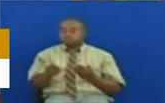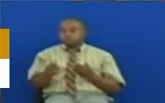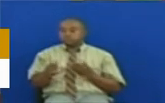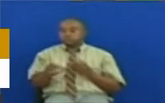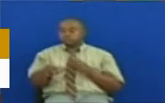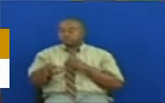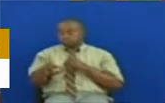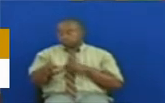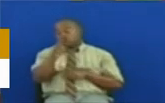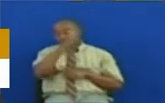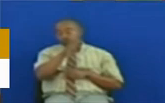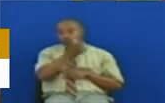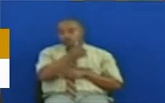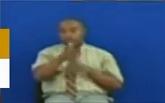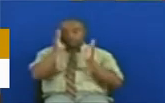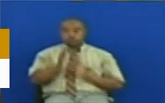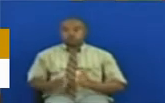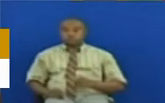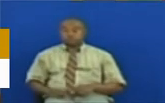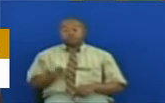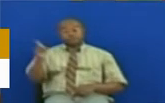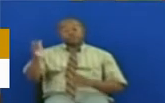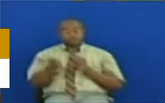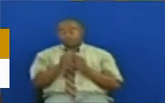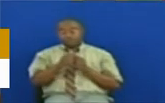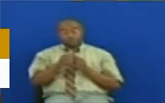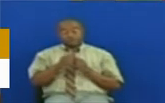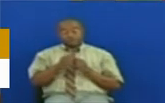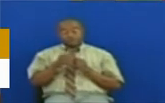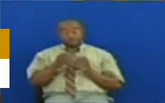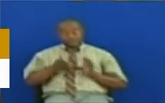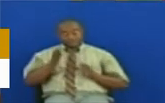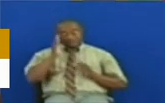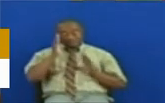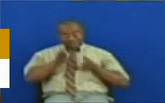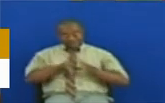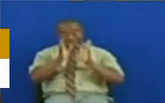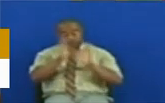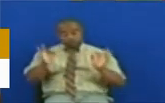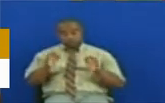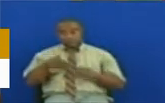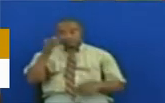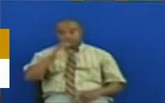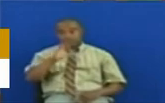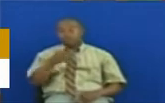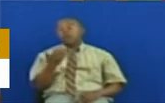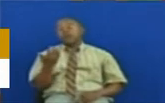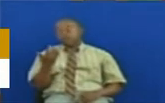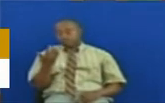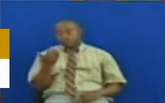Speaker, jambo hili ni nia njema ya serikali ya awamu ya tano ya kuhakikisha kuwa rasilimali za taifa